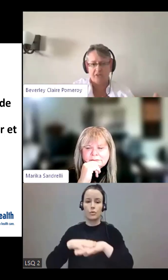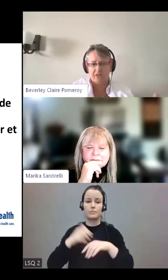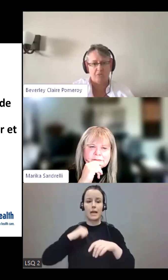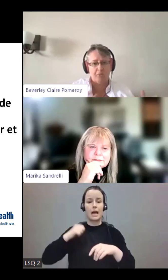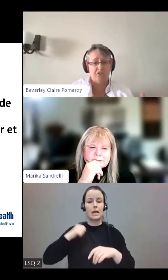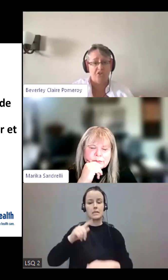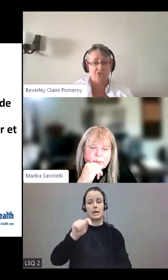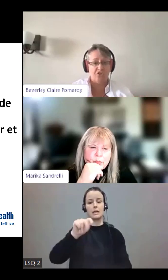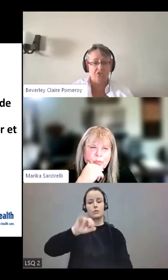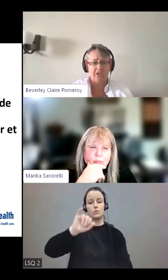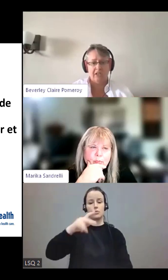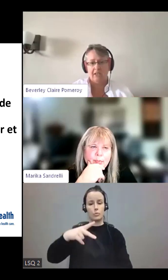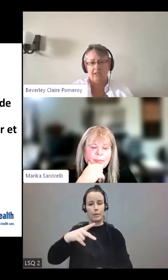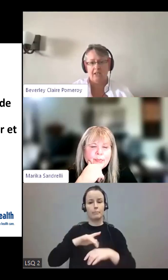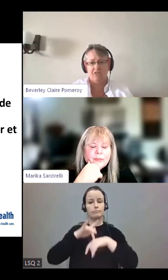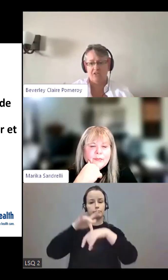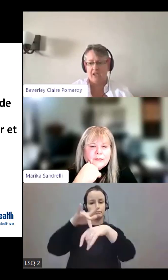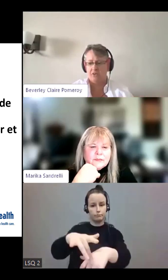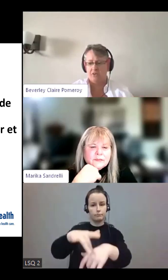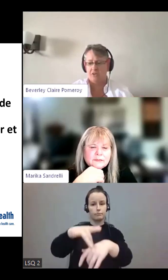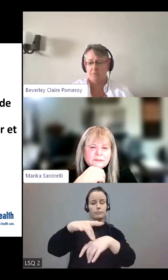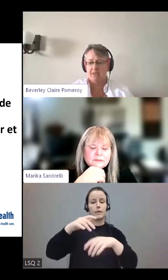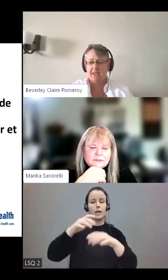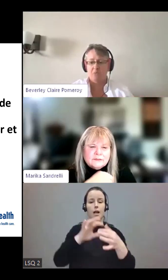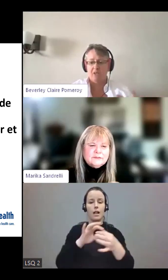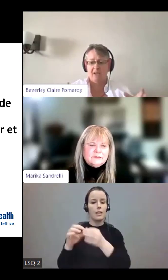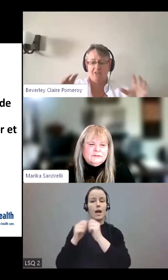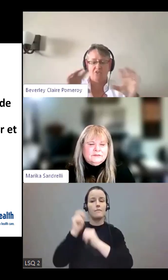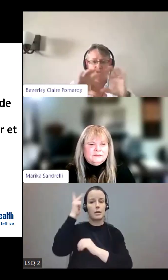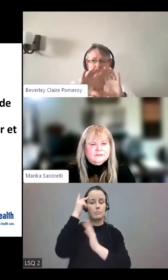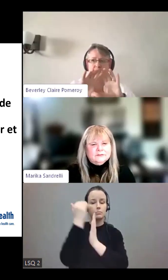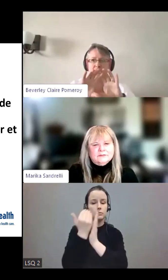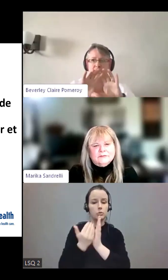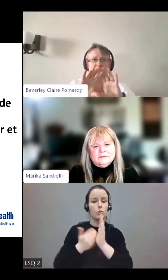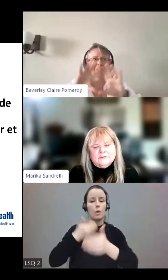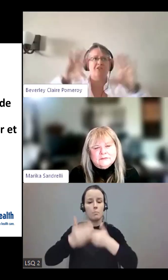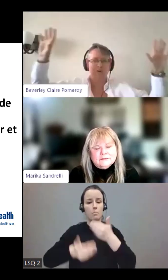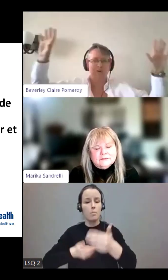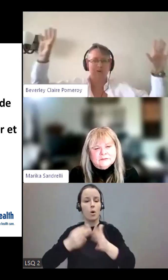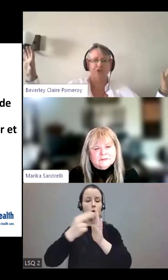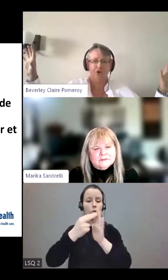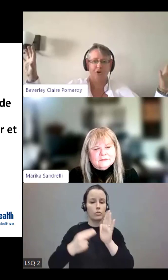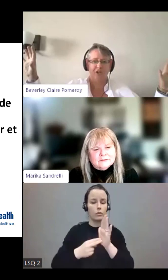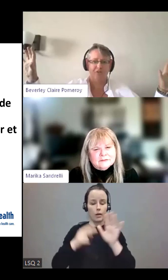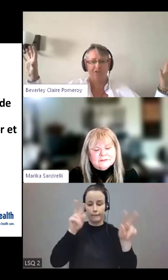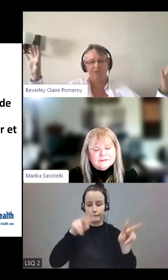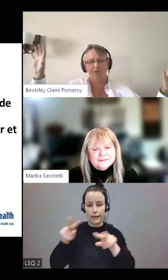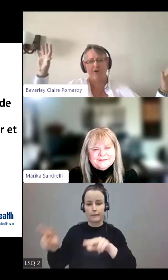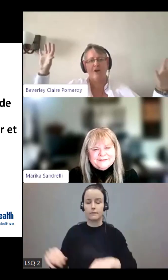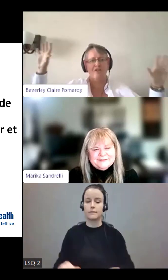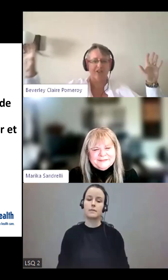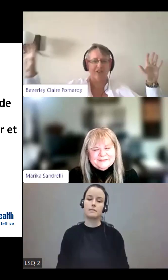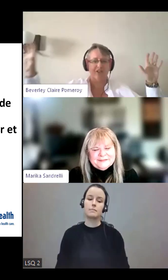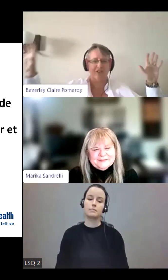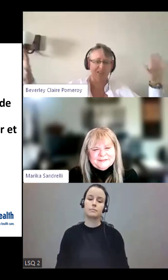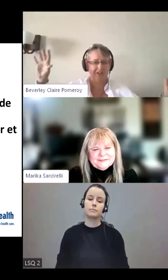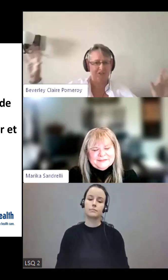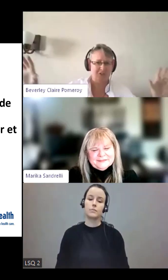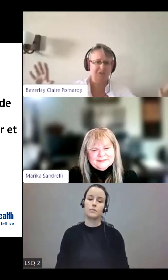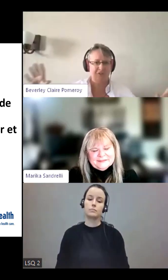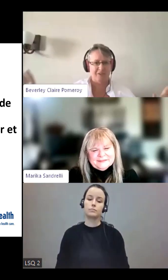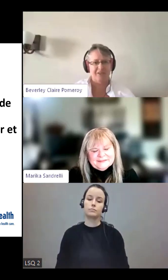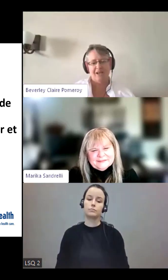normes. Et encore une fois, nous avons ces listes continues, si on veut, des listes que nous découvrons continuellement suite